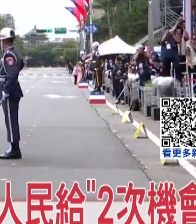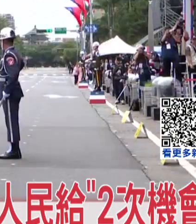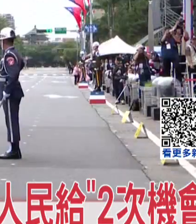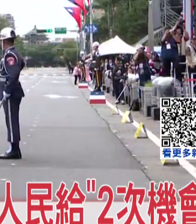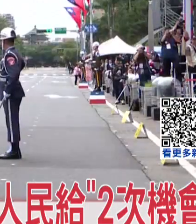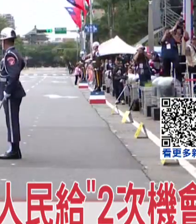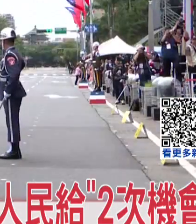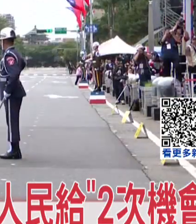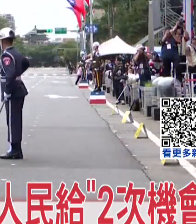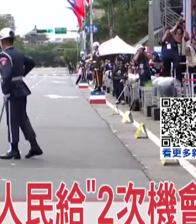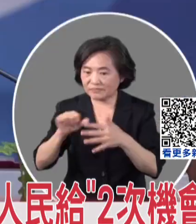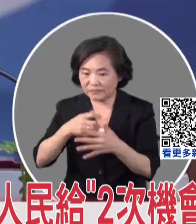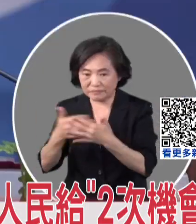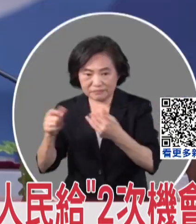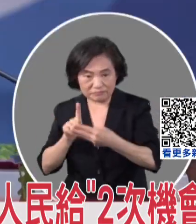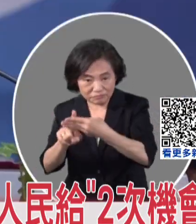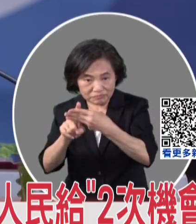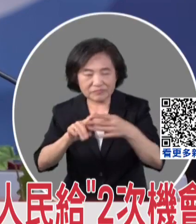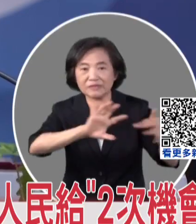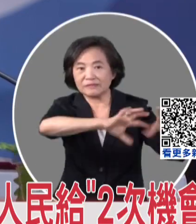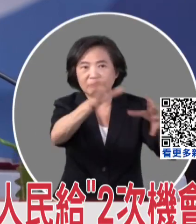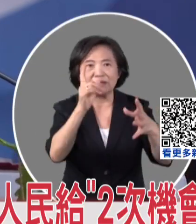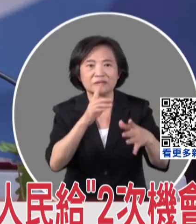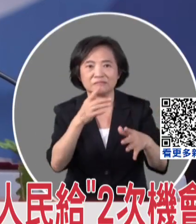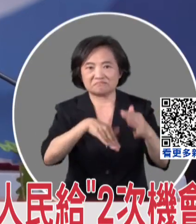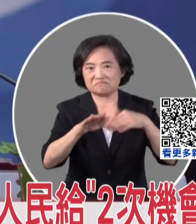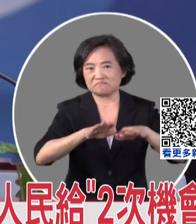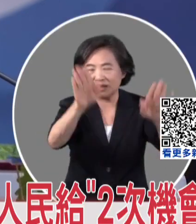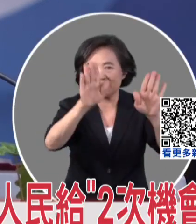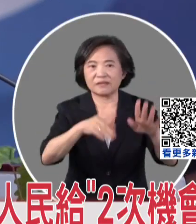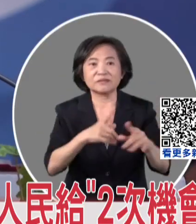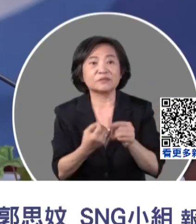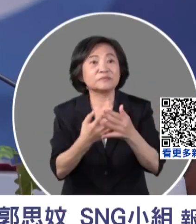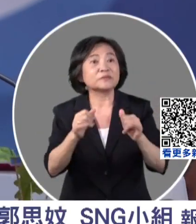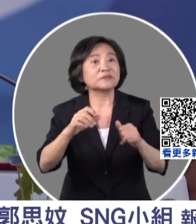我国主权之外，也缴出漂亮成绩单。三立新闻郭素玉，晚安，谢谢。